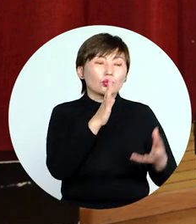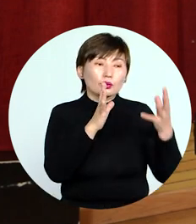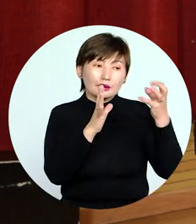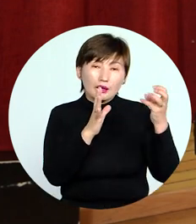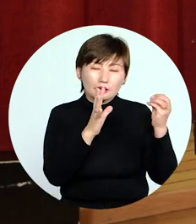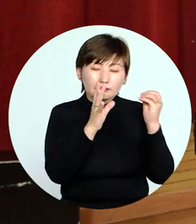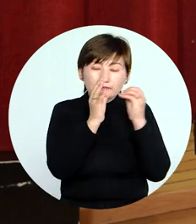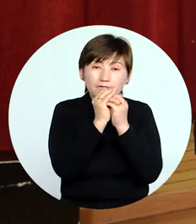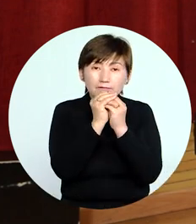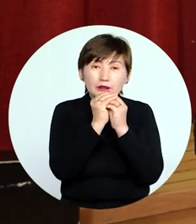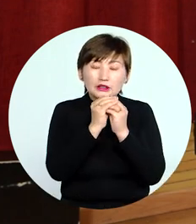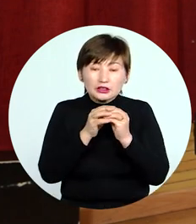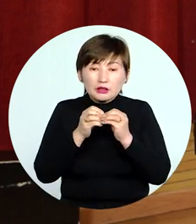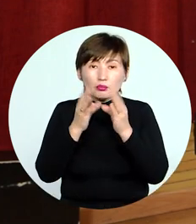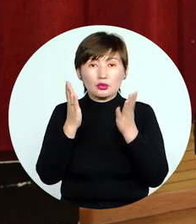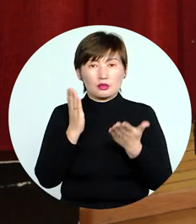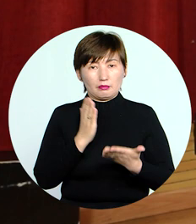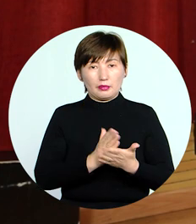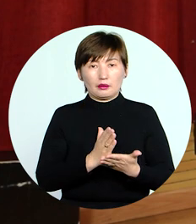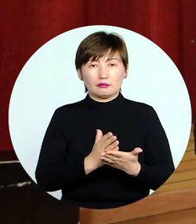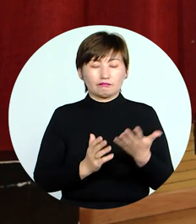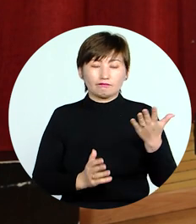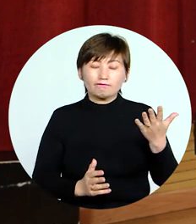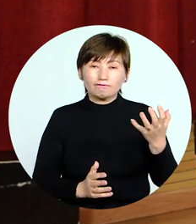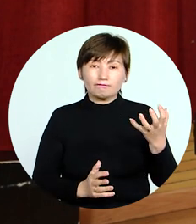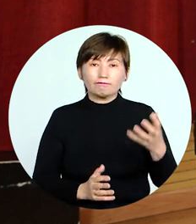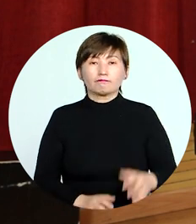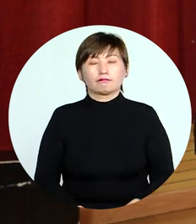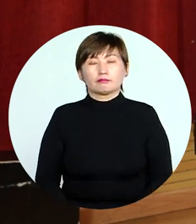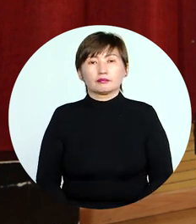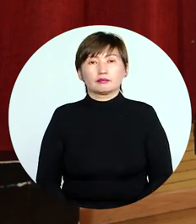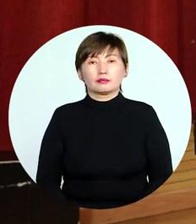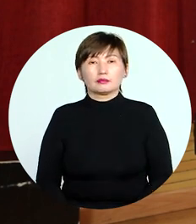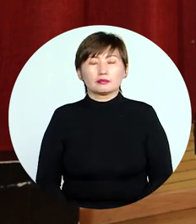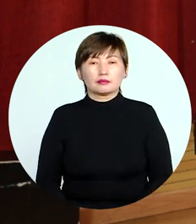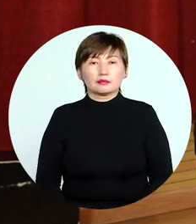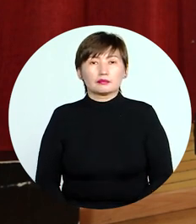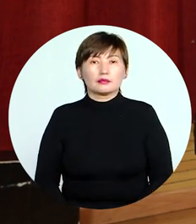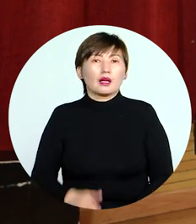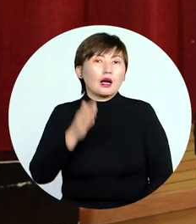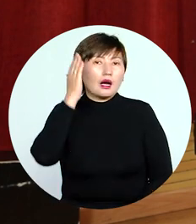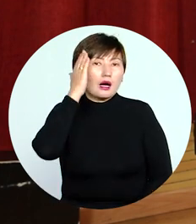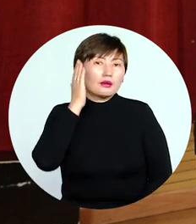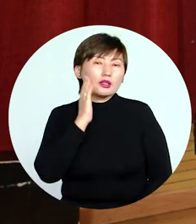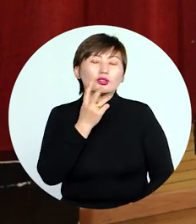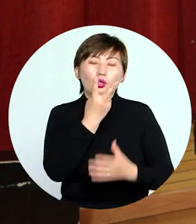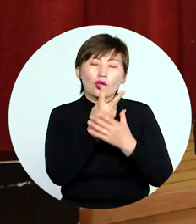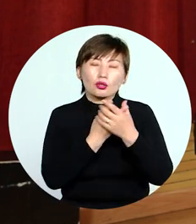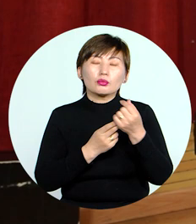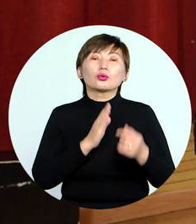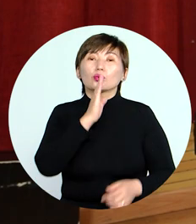шиг оролцсон. Тэгээ таван их шигээр ямар том агуулгатай бүтээл гарч ирж байна. Жишээлбэл одоо тэр Ph.D 2000 гэдэг дууг би